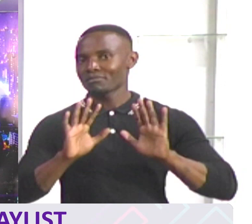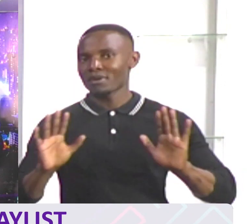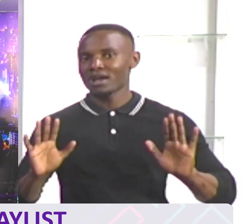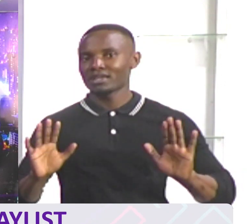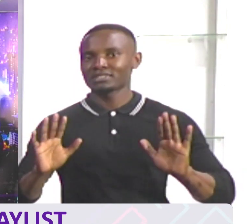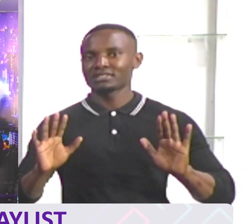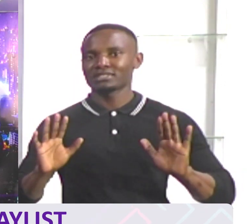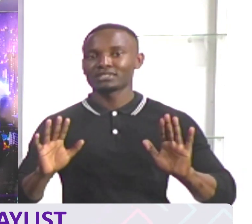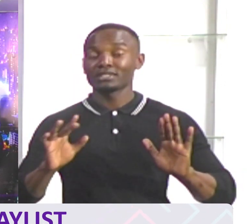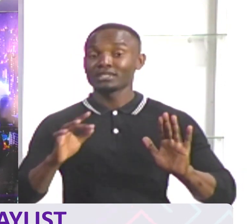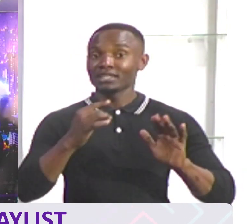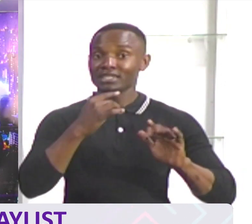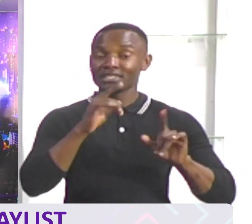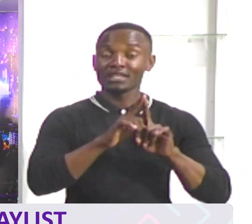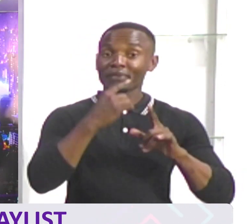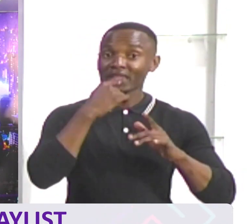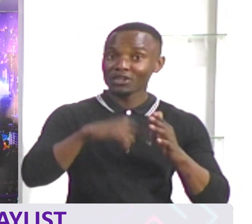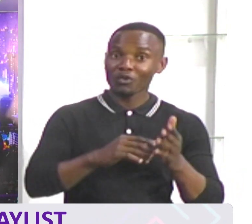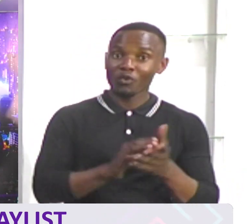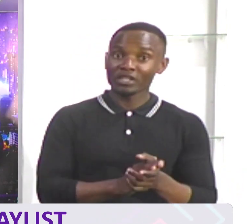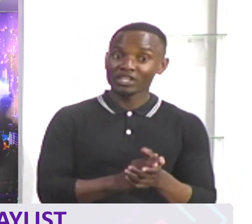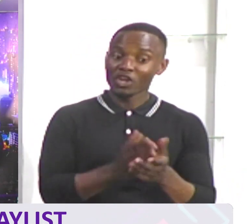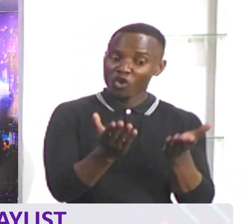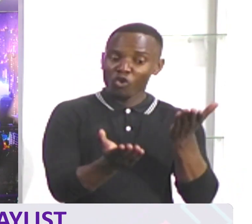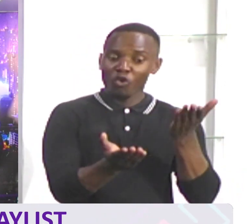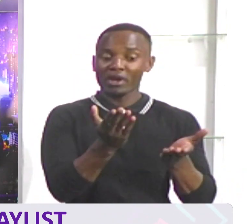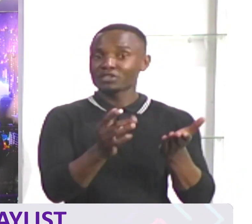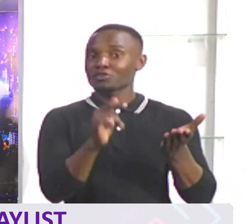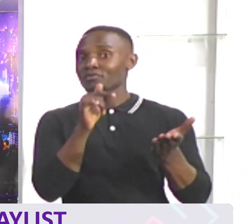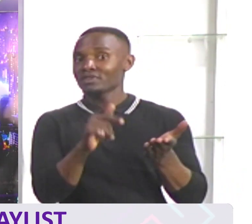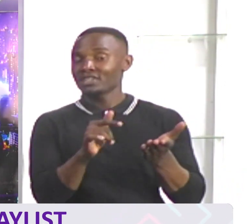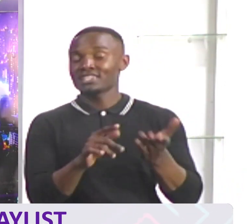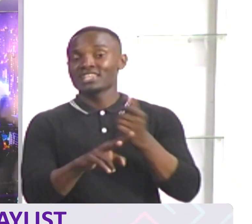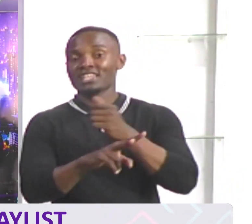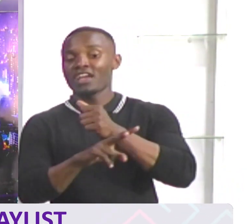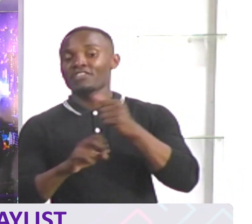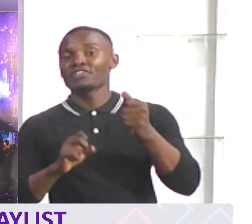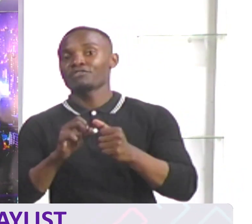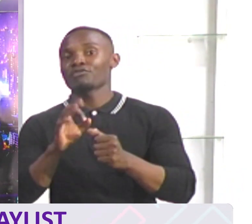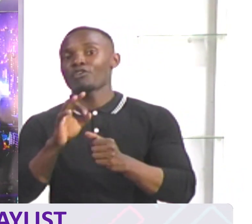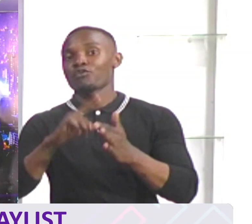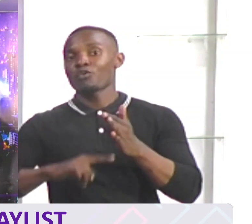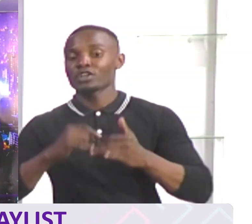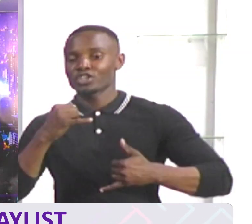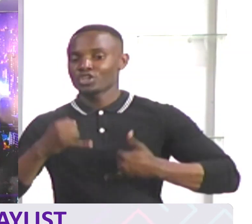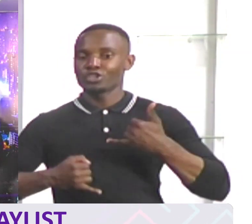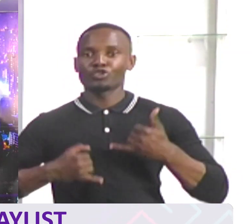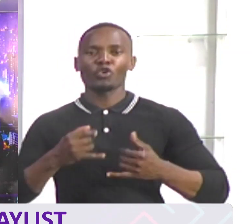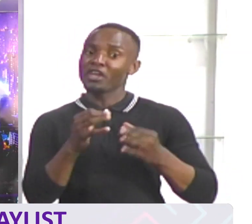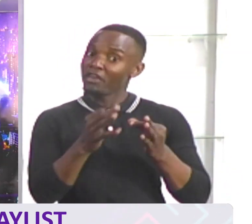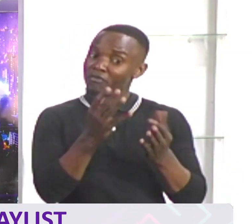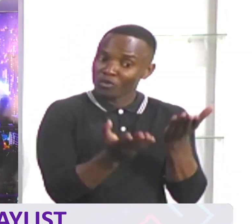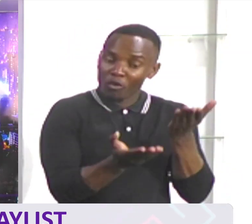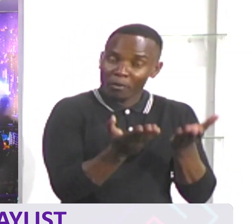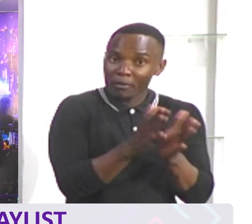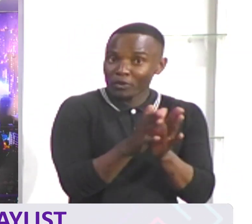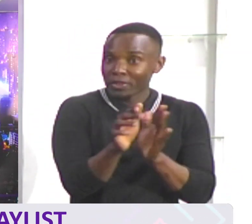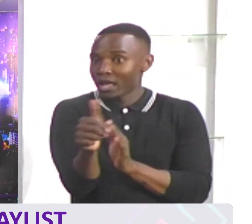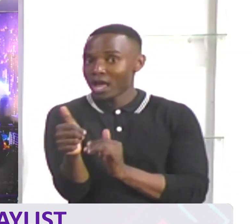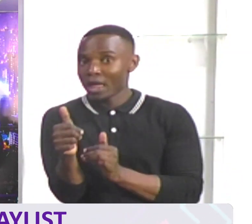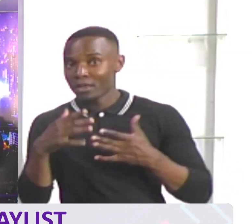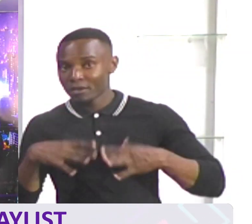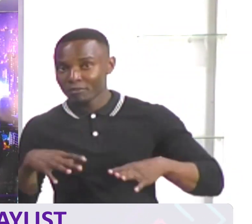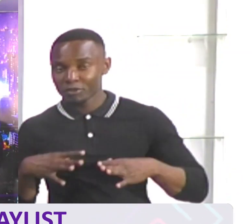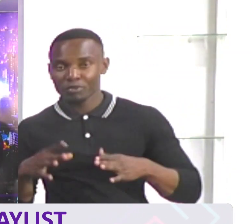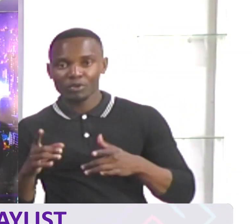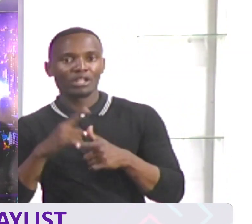Wanasema comparison bila kuambia comparison is the thief of joy mtu wangu. Acha kujicompare na breath na mtu mwingine ati oh hapana Joe, saa mimi niko hapa napiga shughuli